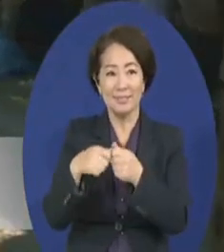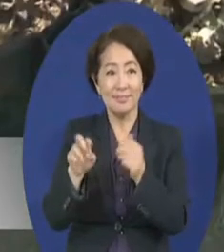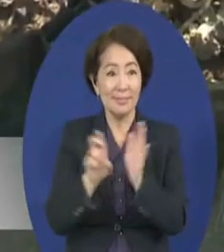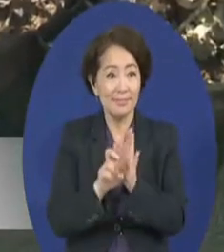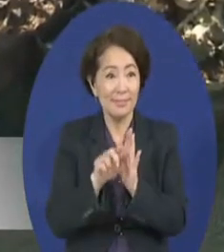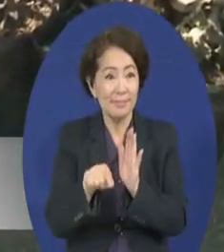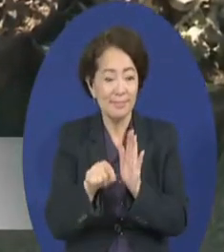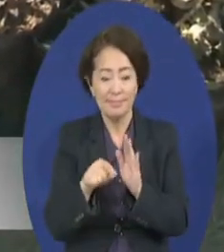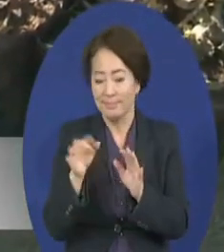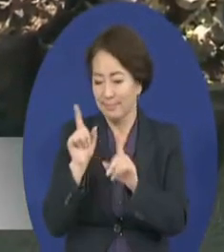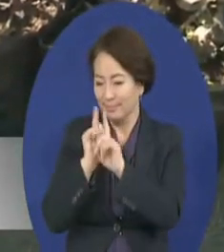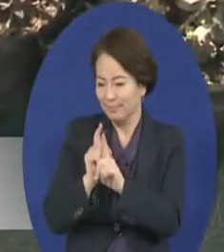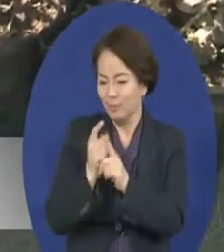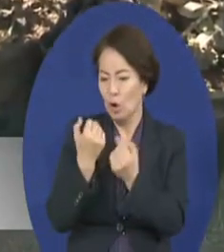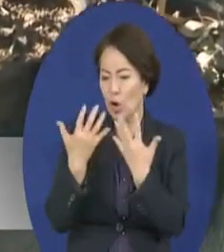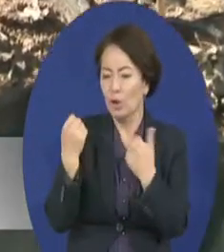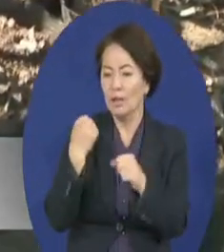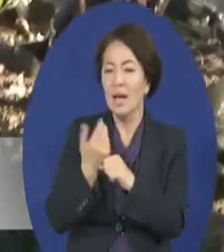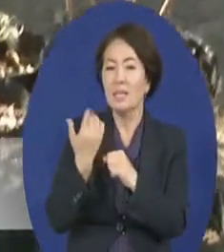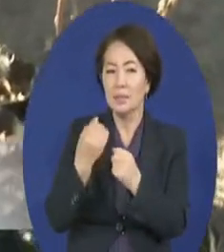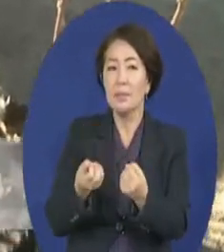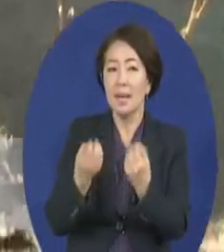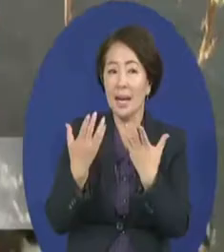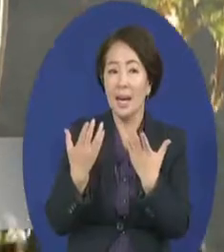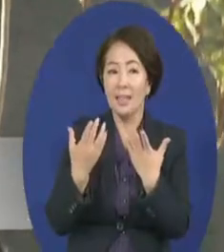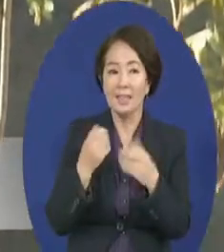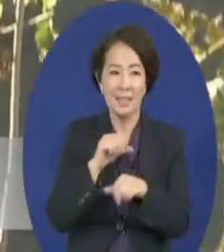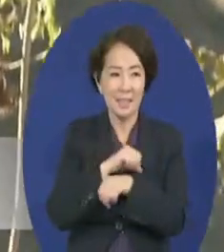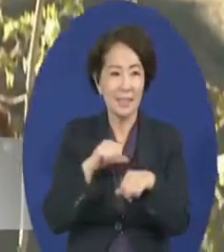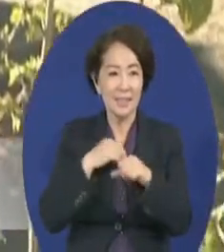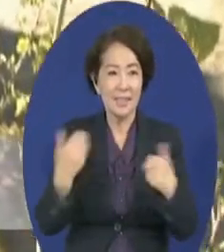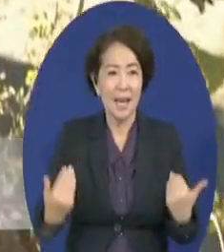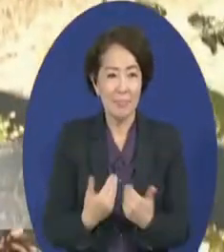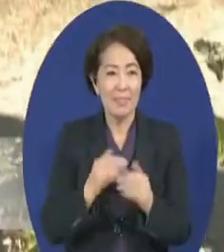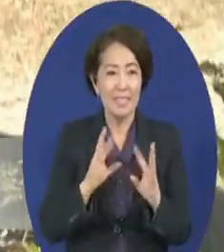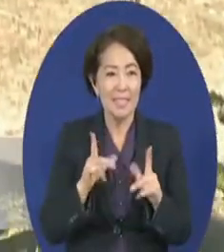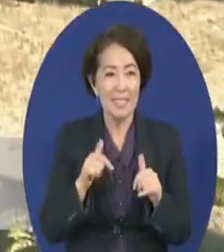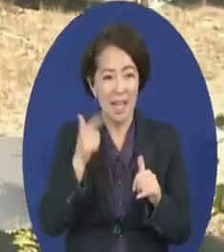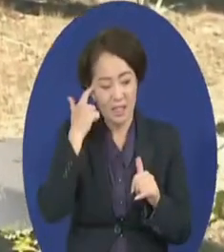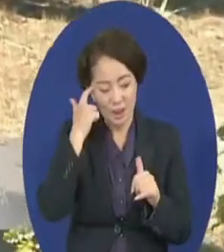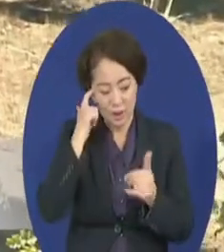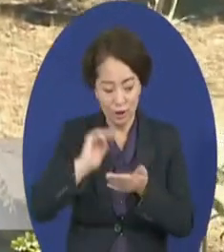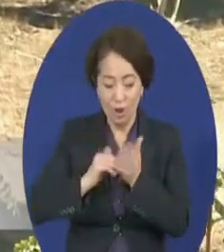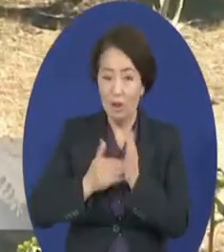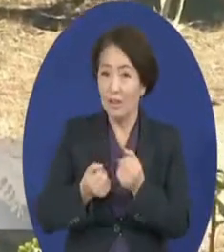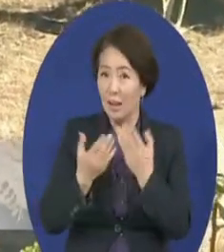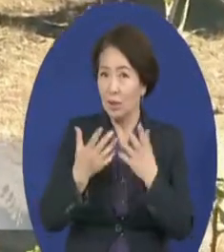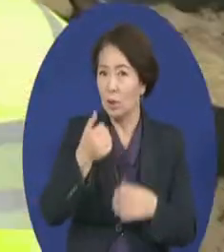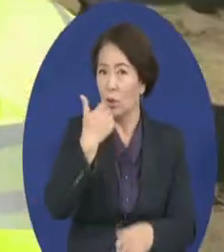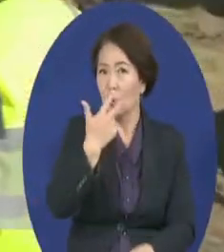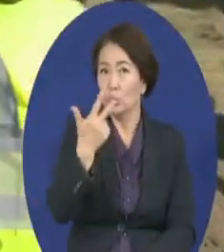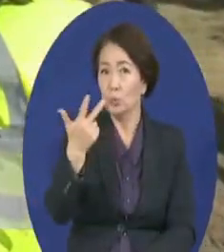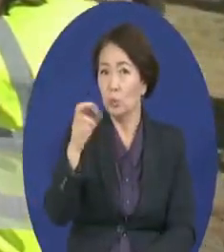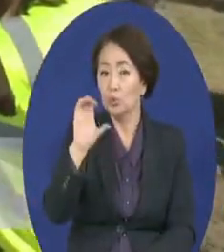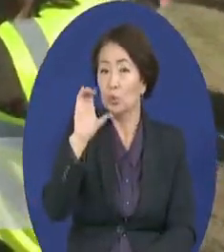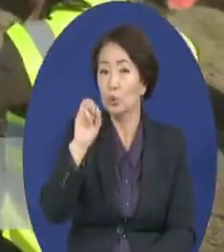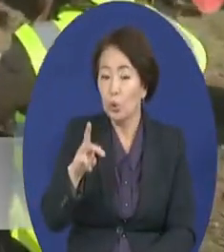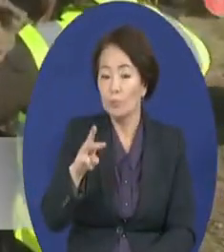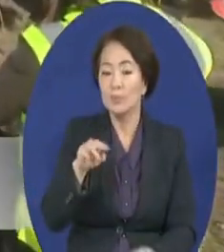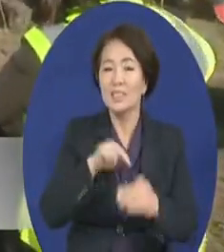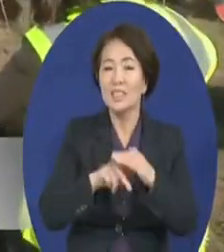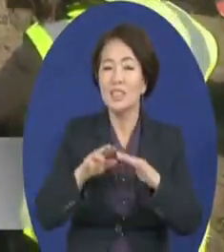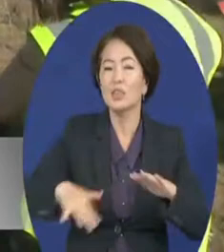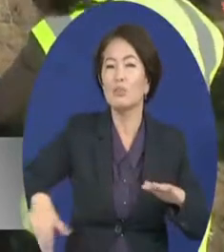боломжтой. Үүнийг дагаад олон ажлын байр бий болж энэ хэрээр иргэдийн амьдрал сайжирна гэж тооцоолоод байна. 330 сум цэцэрлэгт хүрээлэн